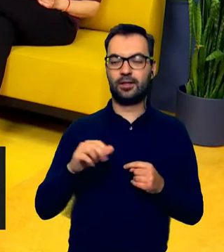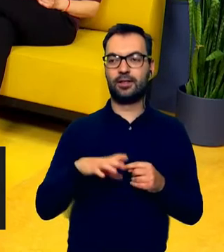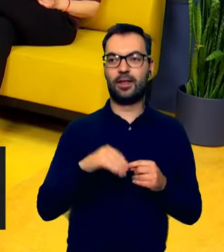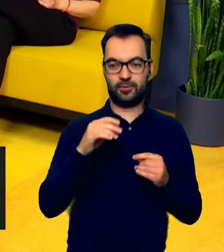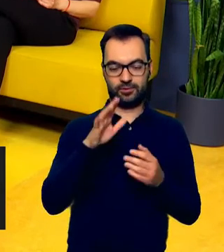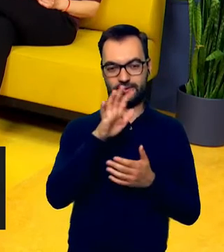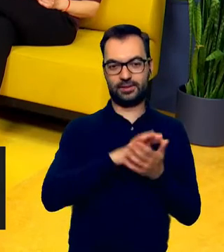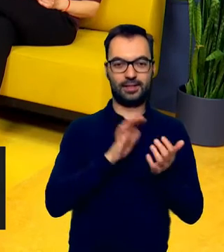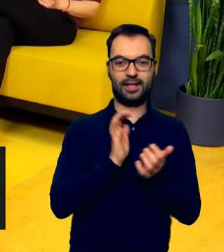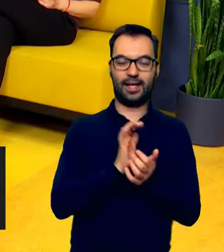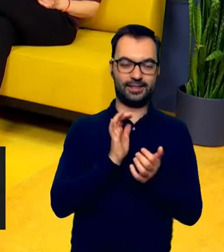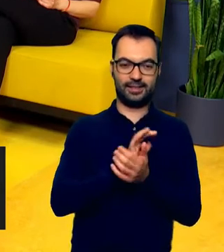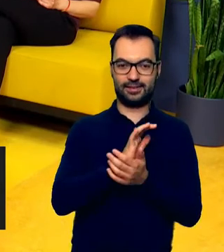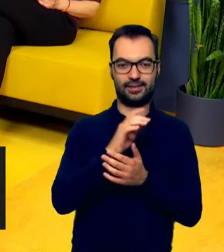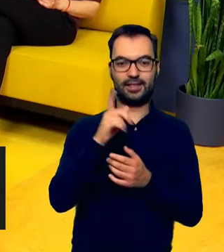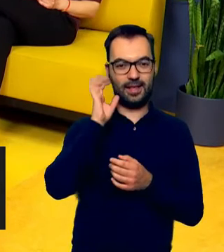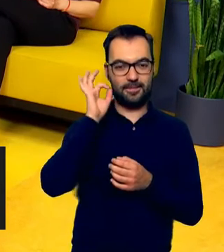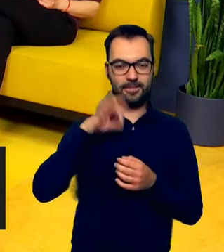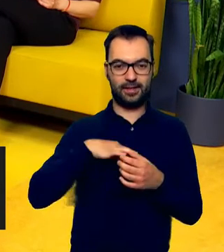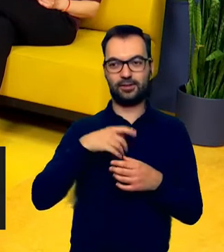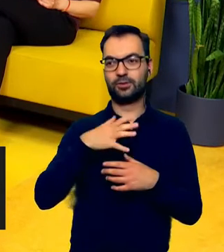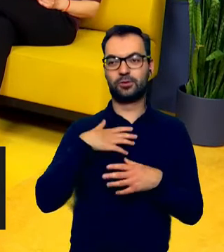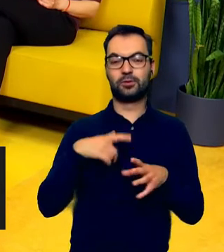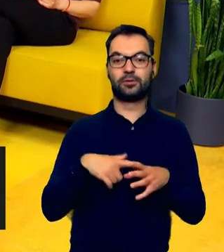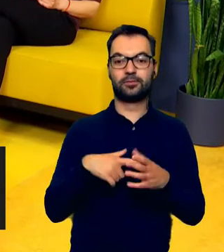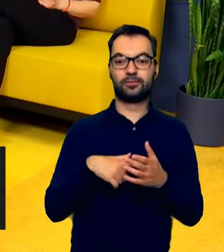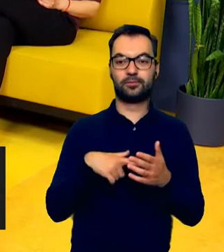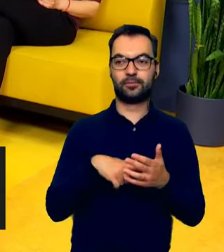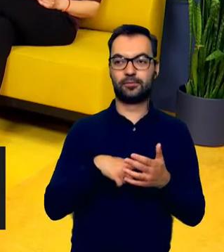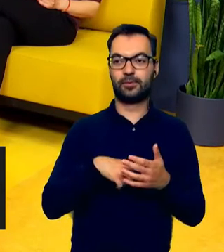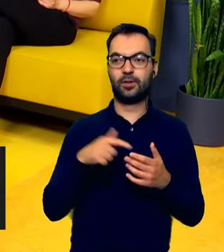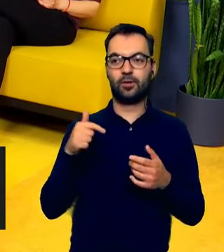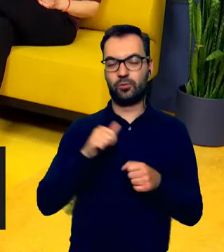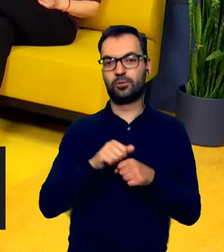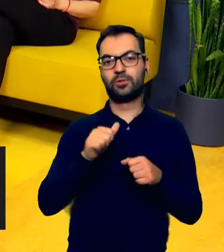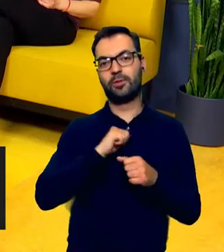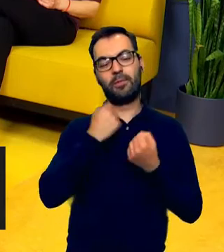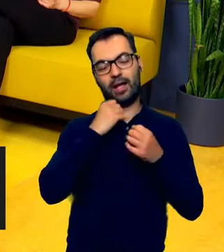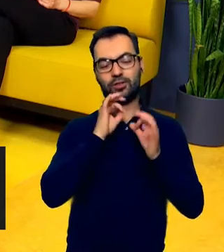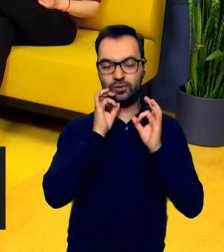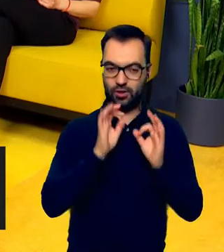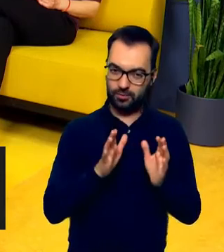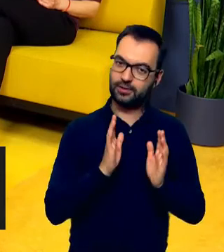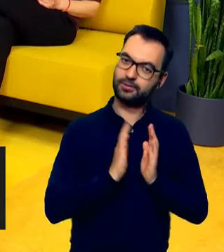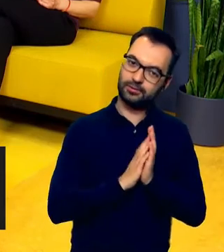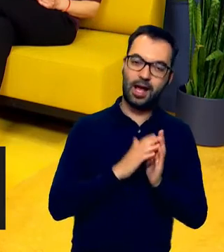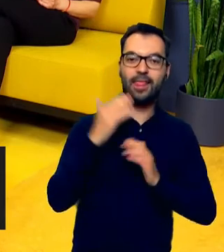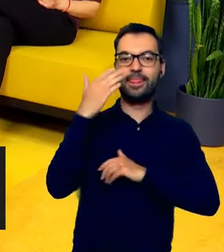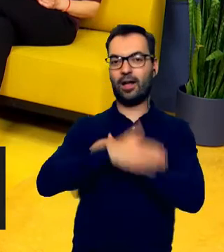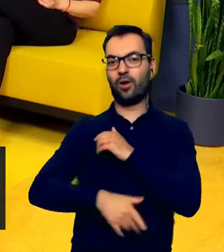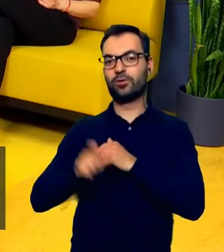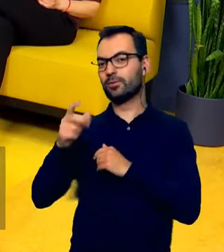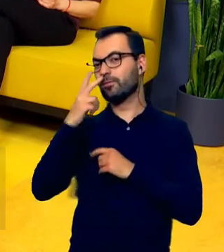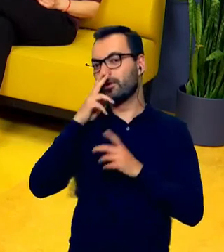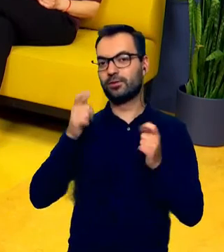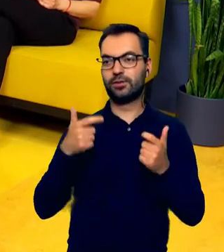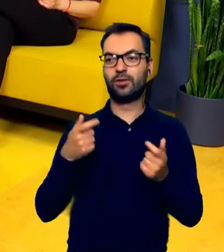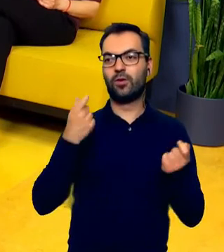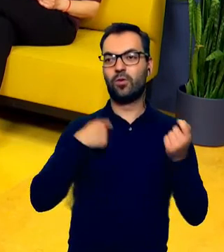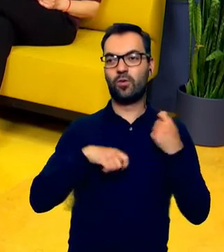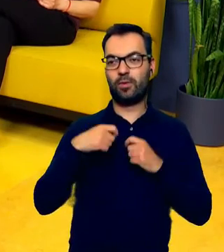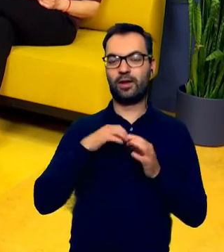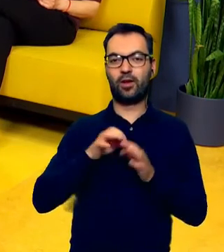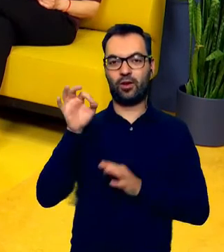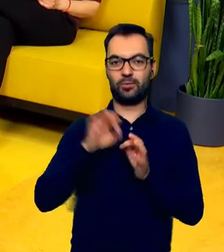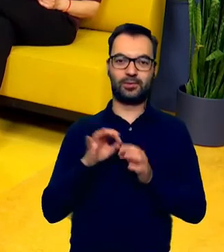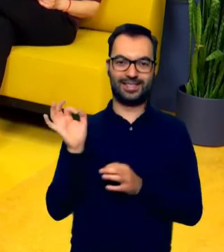czterech stronach magazynów dla pań uważamy, że no bądźmy dla siebie bardzo dobre, a na ostatnich stronach pokazujemy ubrania